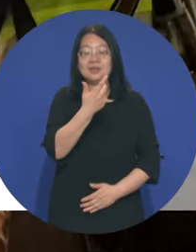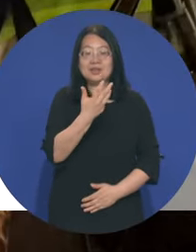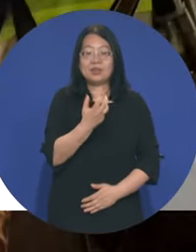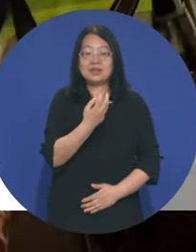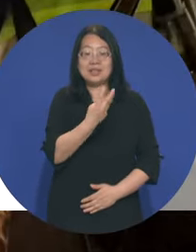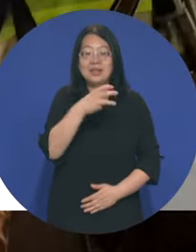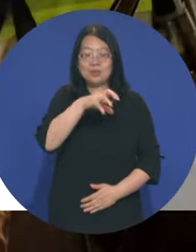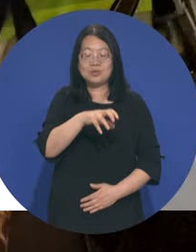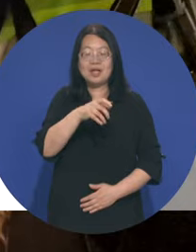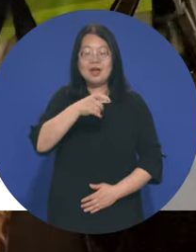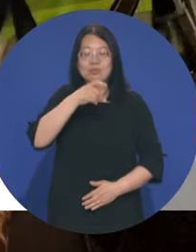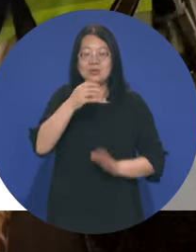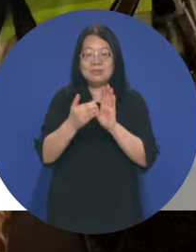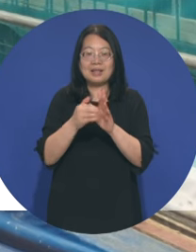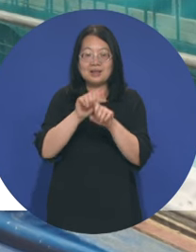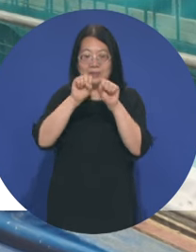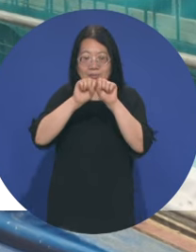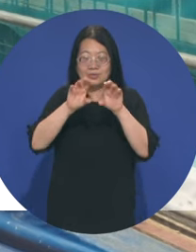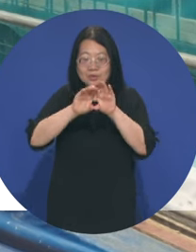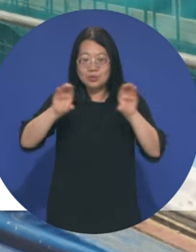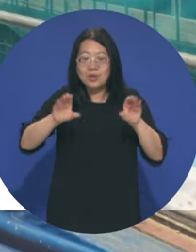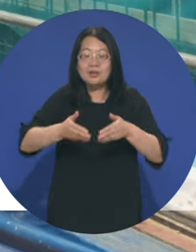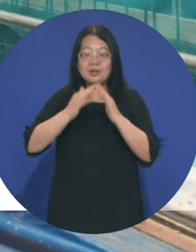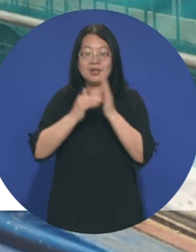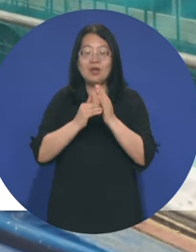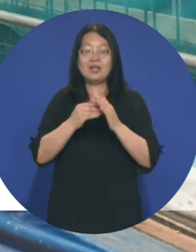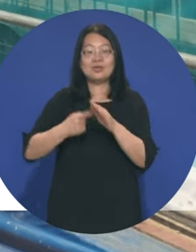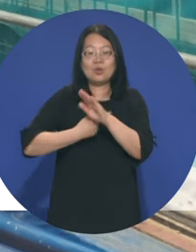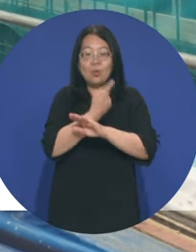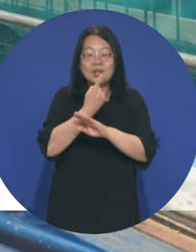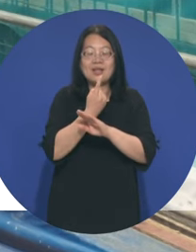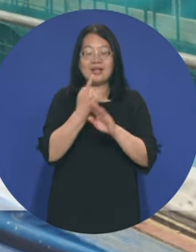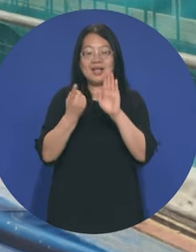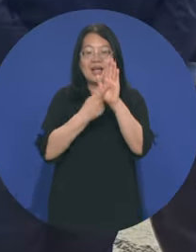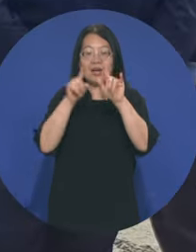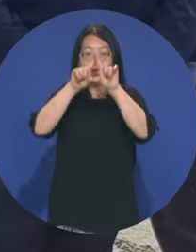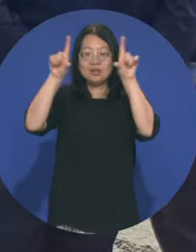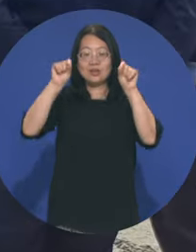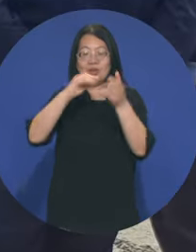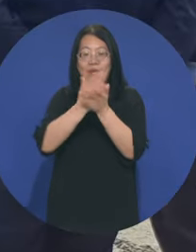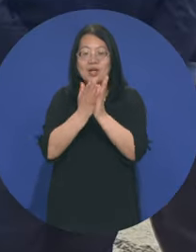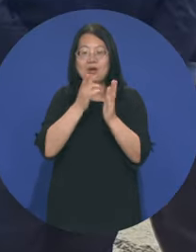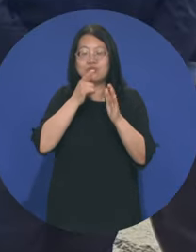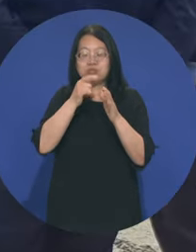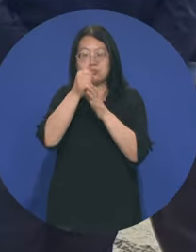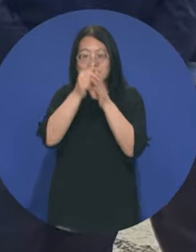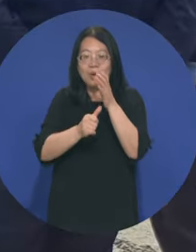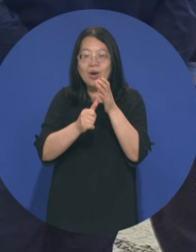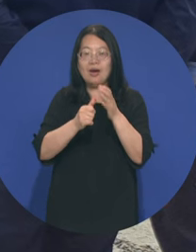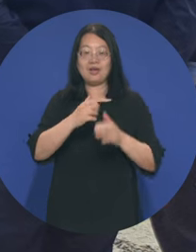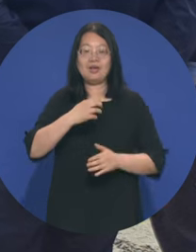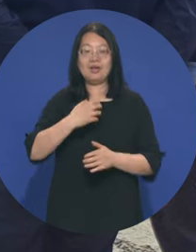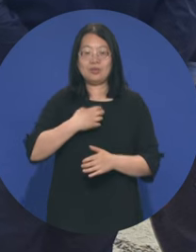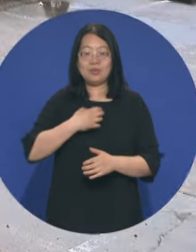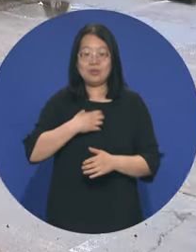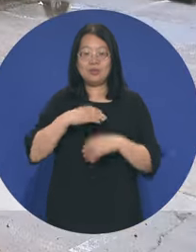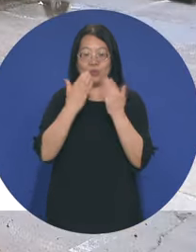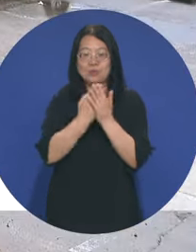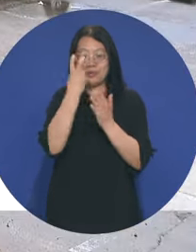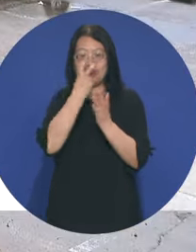이와 함께 도내 해체공사장, 건축공사장, 옥외광고물 등 풍수에 취약한 현장에 대해 모두 점검을